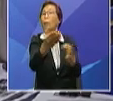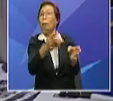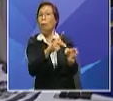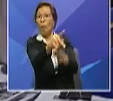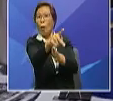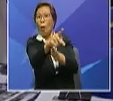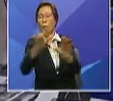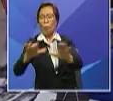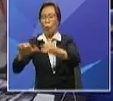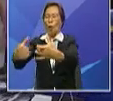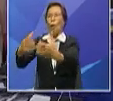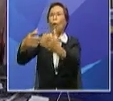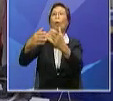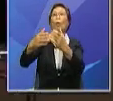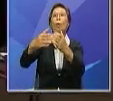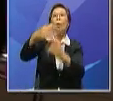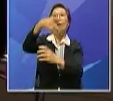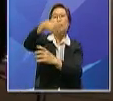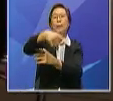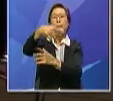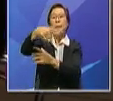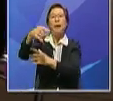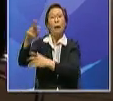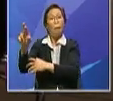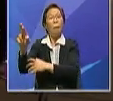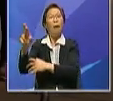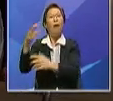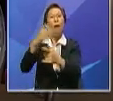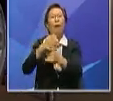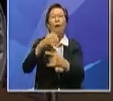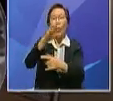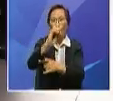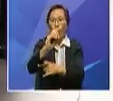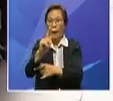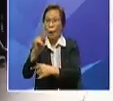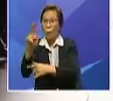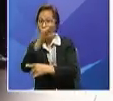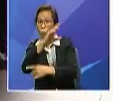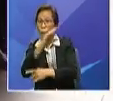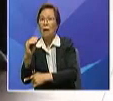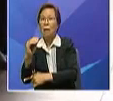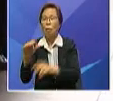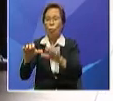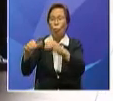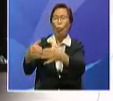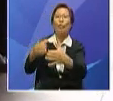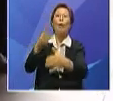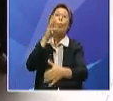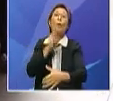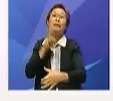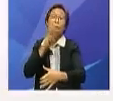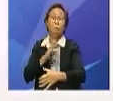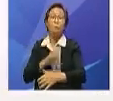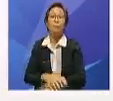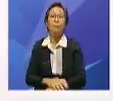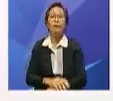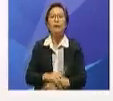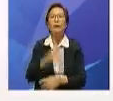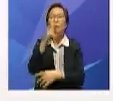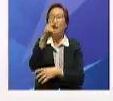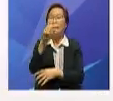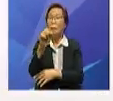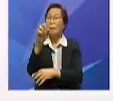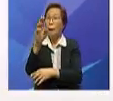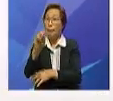untuk golongan di bawah program Perumahan Rakyat ataupun Vivian orang-orang upaya dan juga golongan wanita kemudian